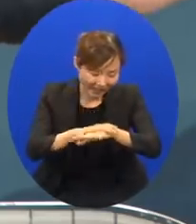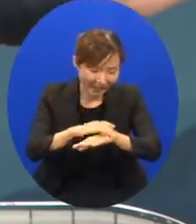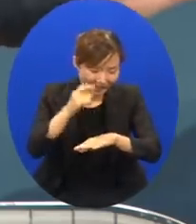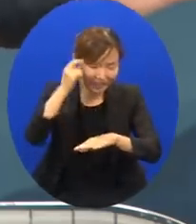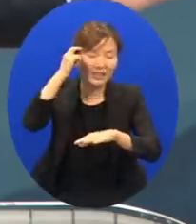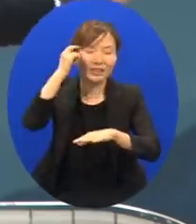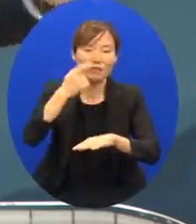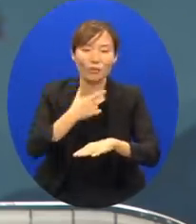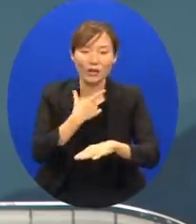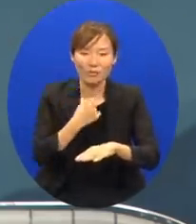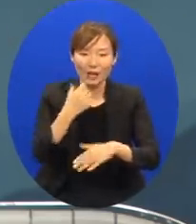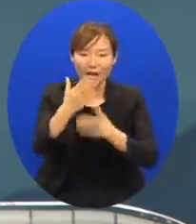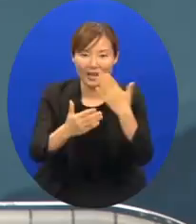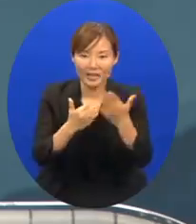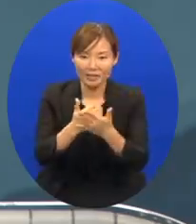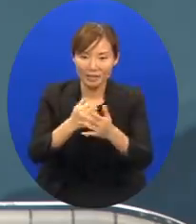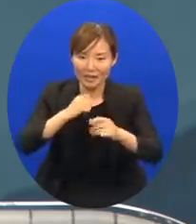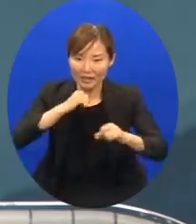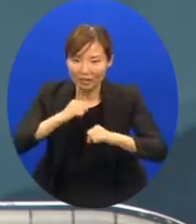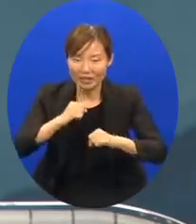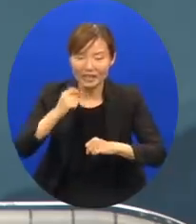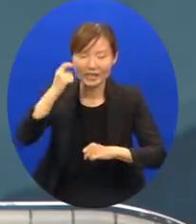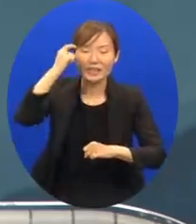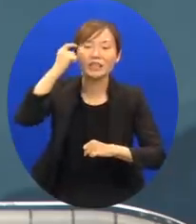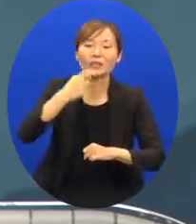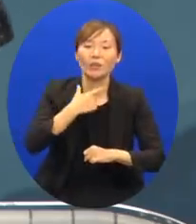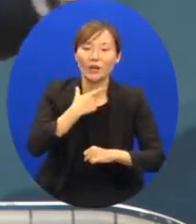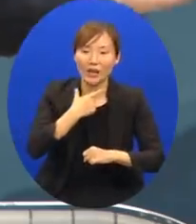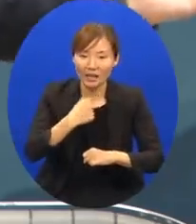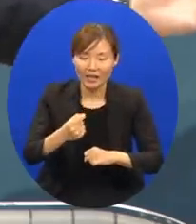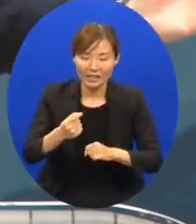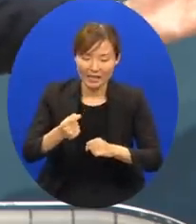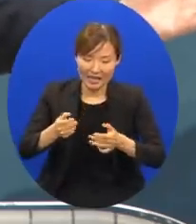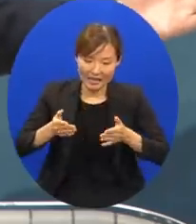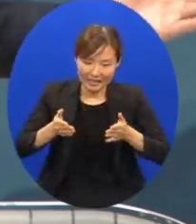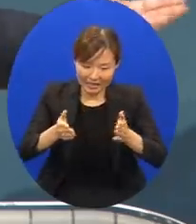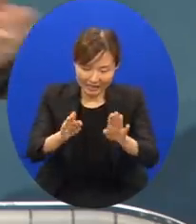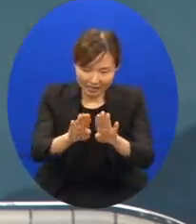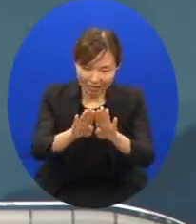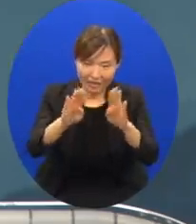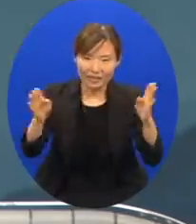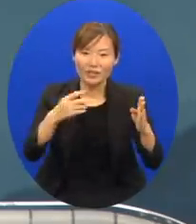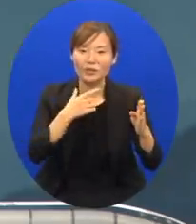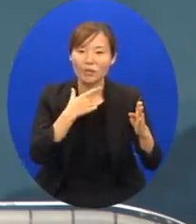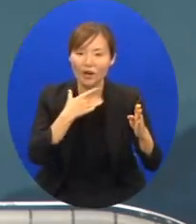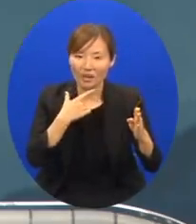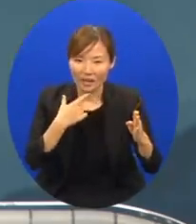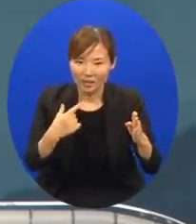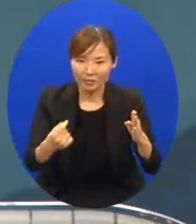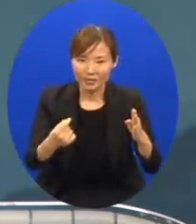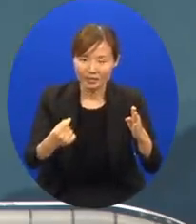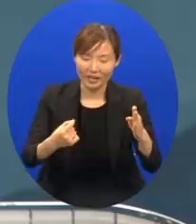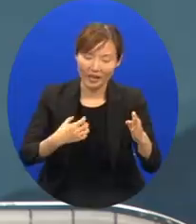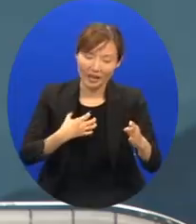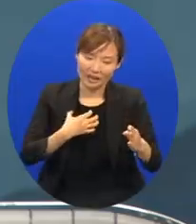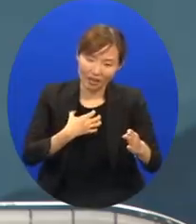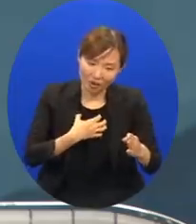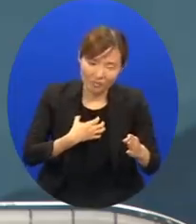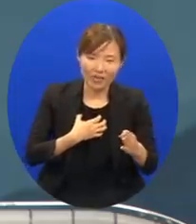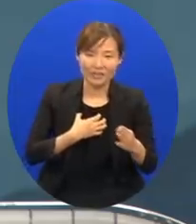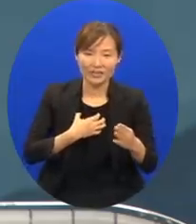보이게 되기 워낙 갈 길이 보이게 되기 워낙 행 알바가 깨달아 지게 되거나 두려움과 염려 는 떠나가고